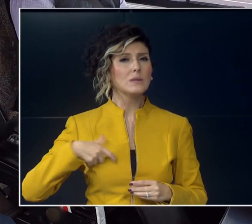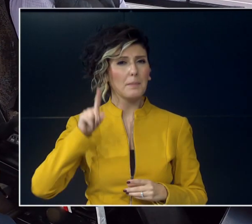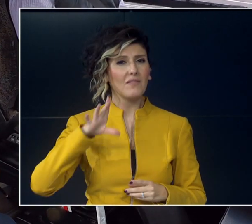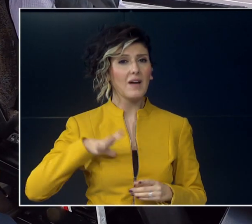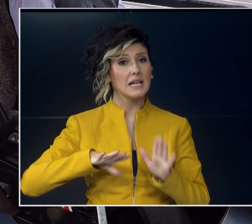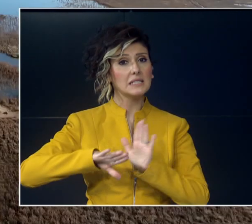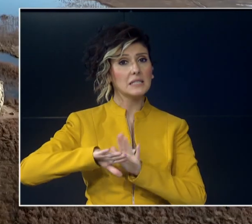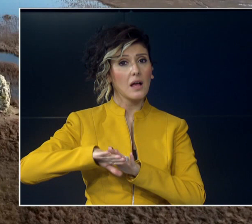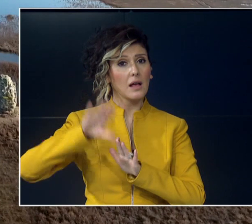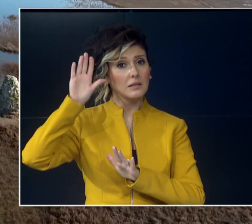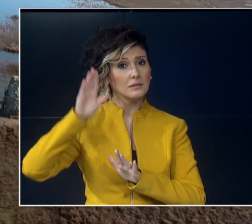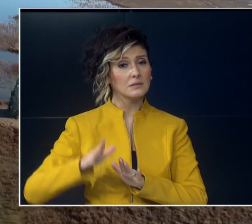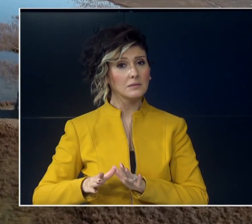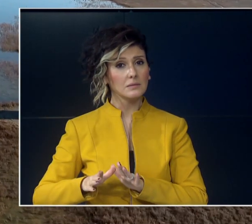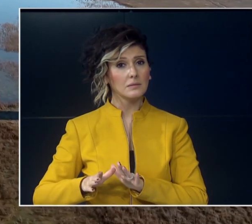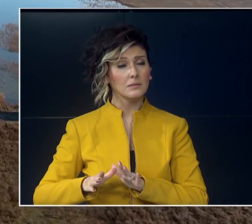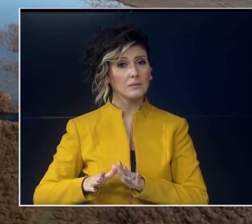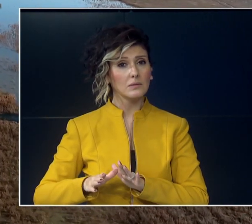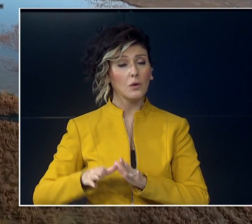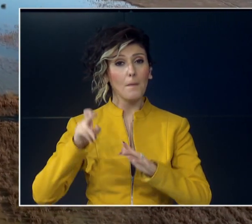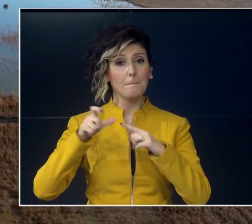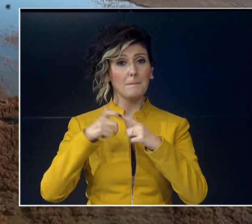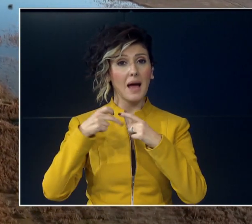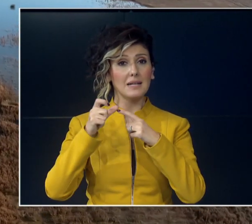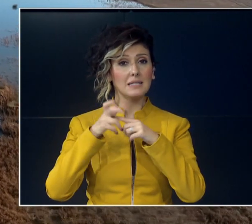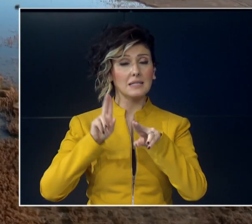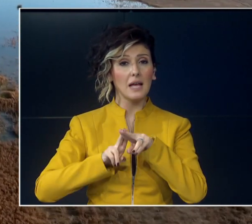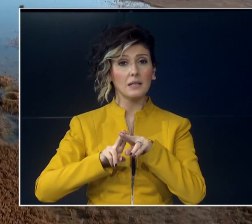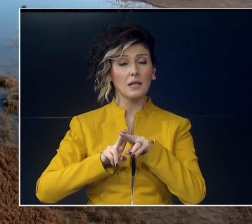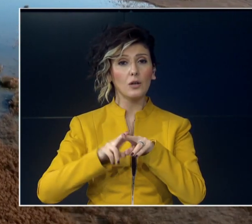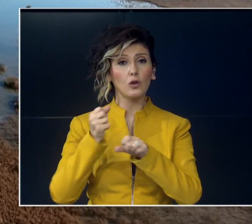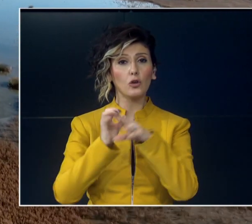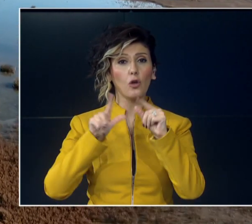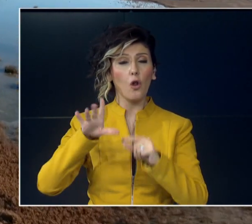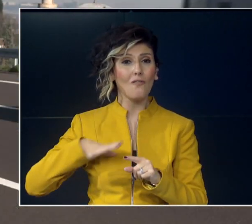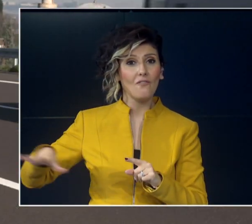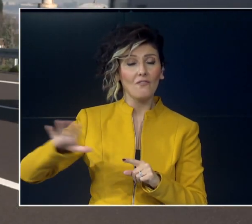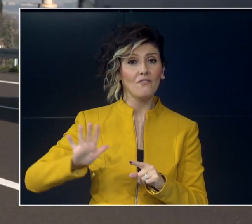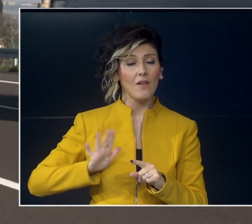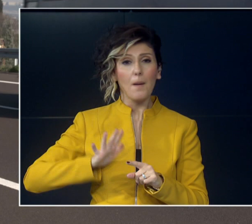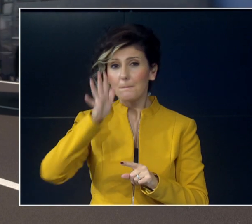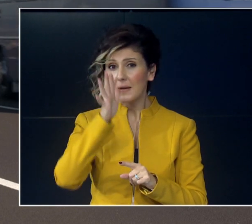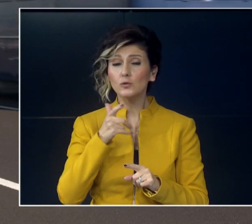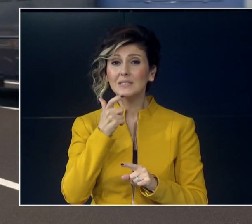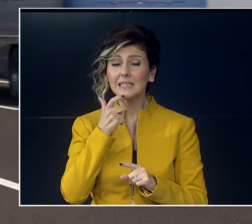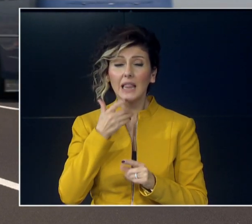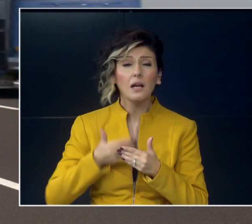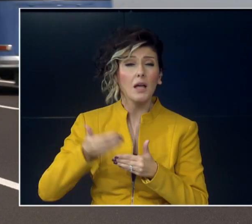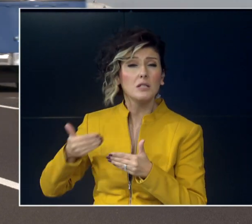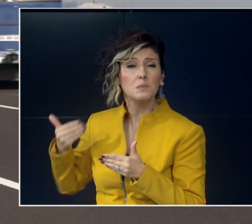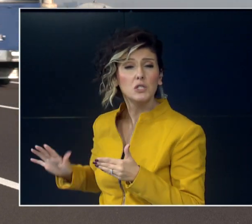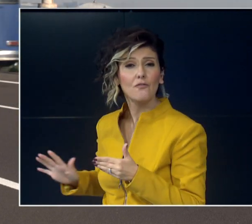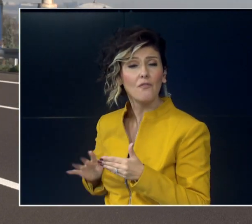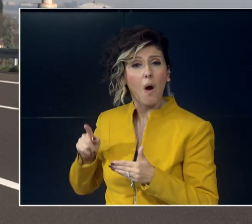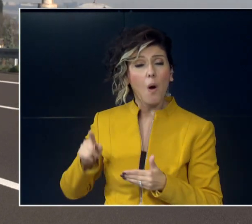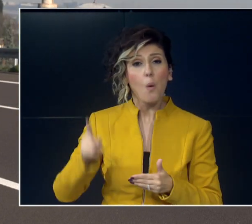tarafımızda Hersek Gölü var, Hersek Burnu var. Burası 500 yıllık tarihi geçmişi var. O